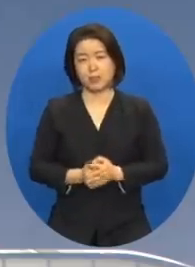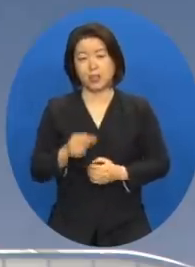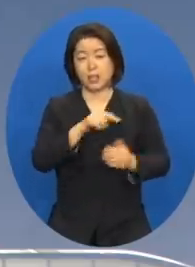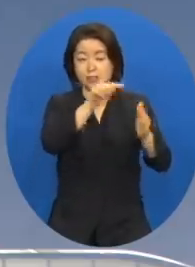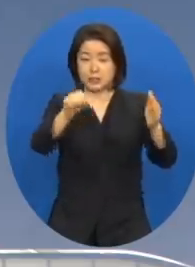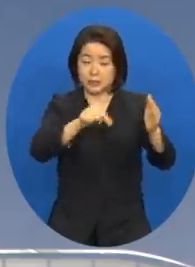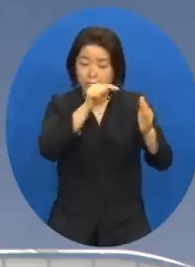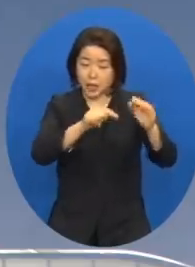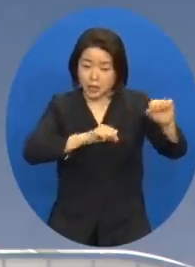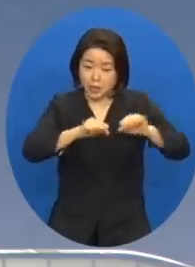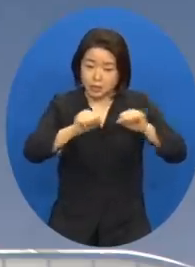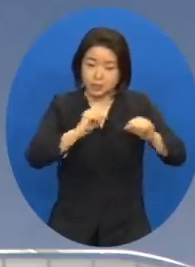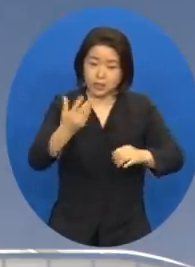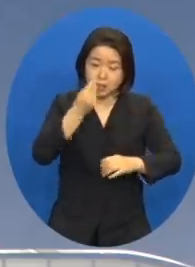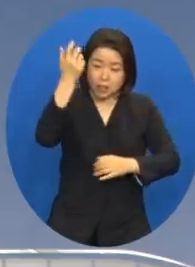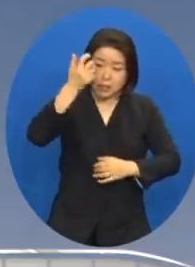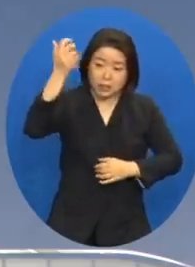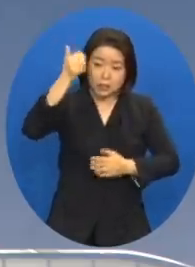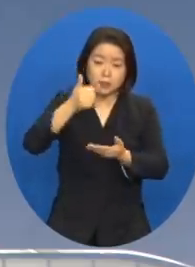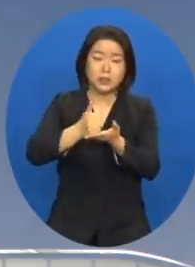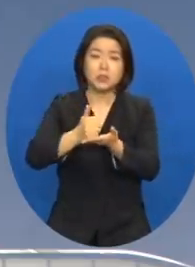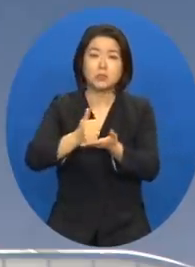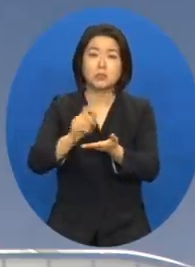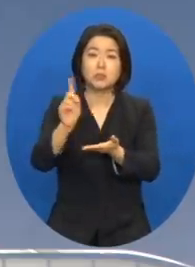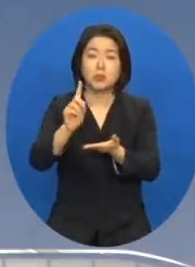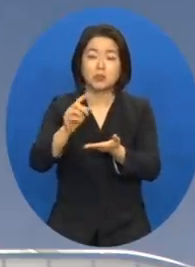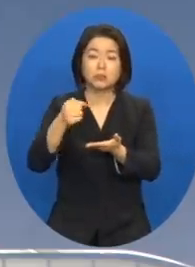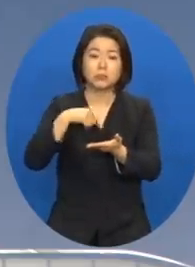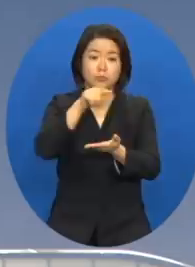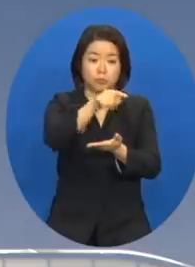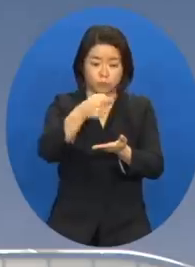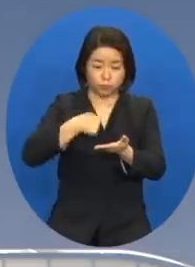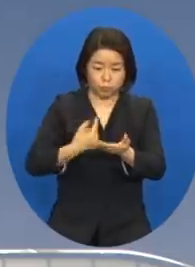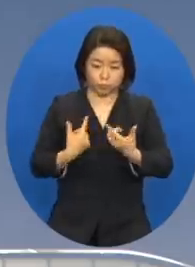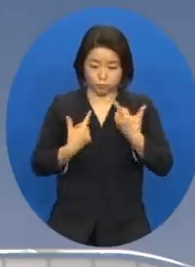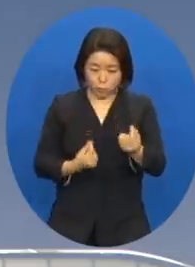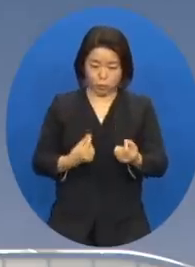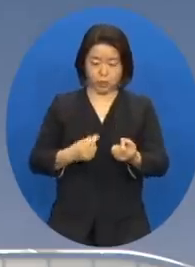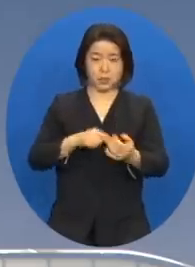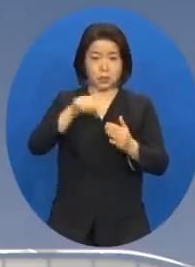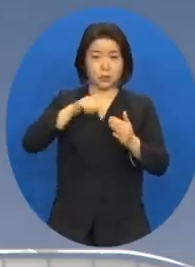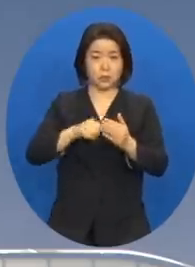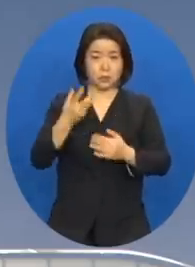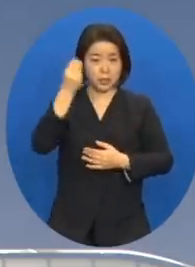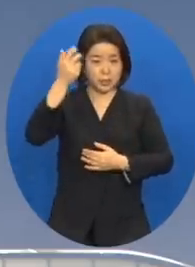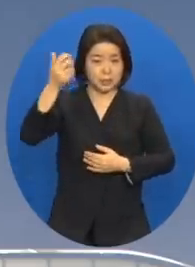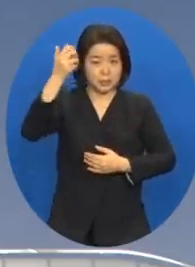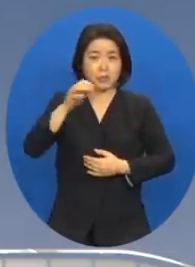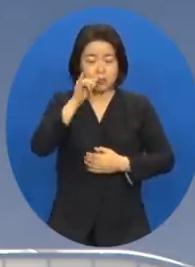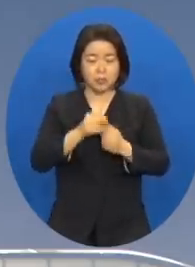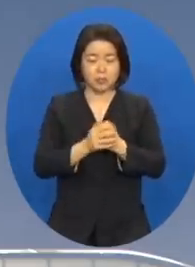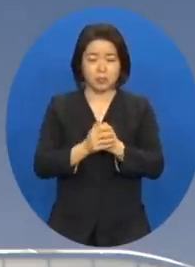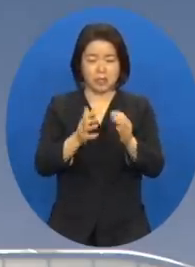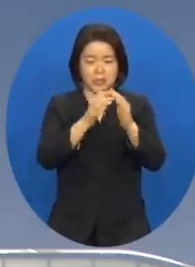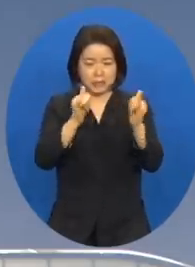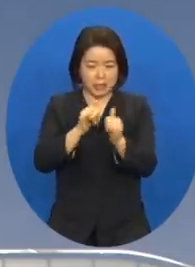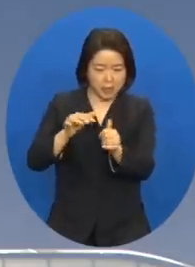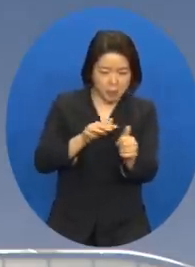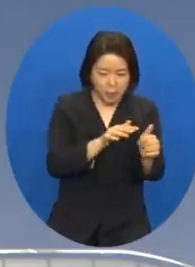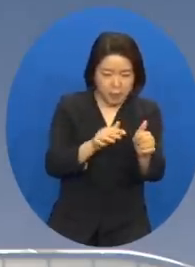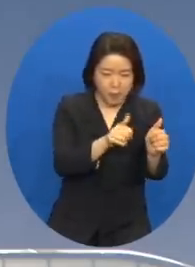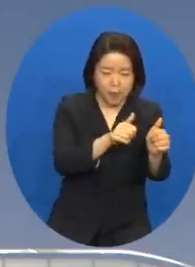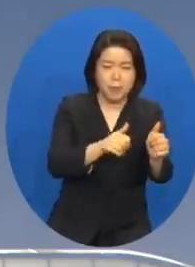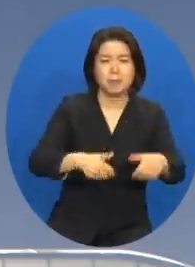안에 역사하시는 성령님은 지금 내 안에도 역사하시고, 그러니 굳이 사람을 쫓아다닐 이유가 뭐가